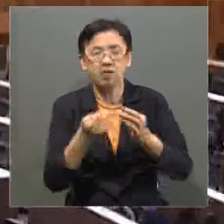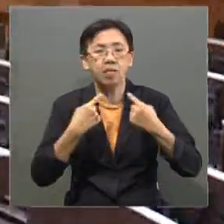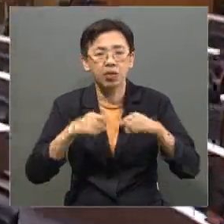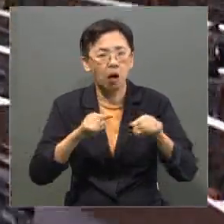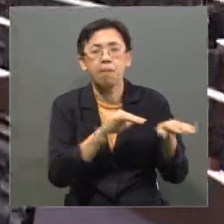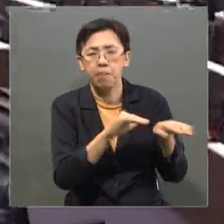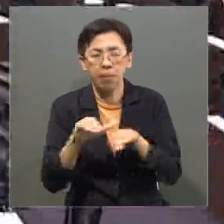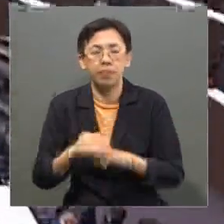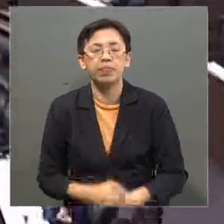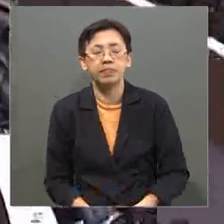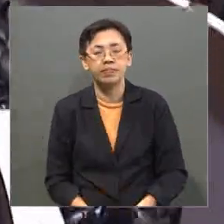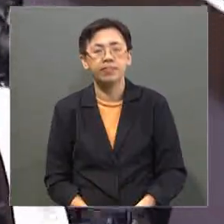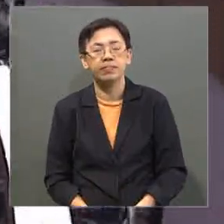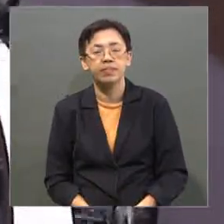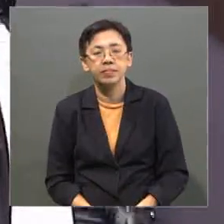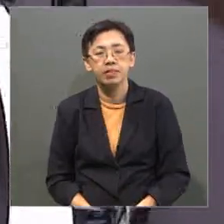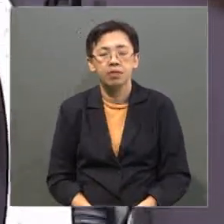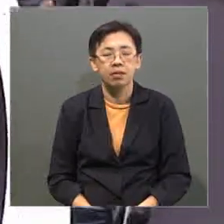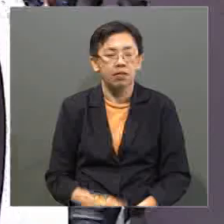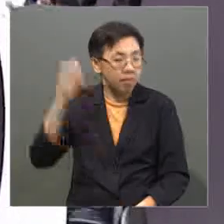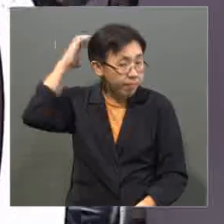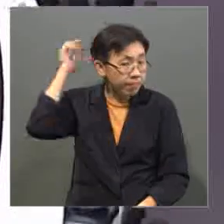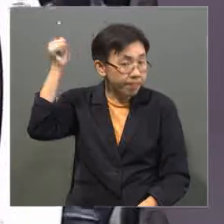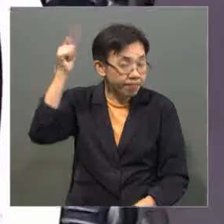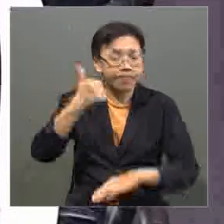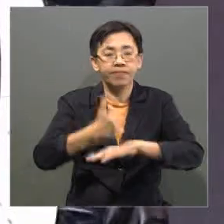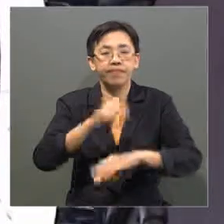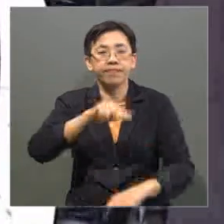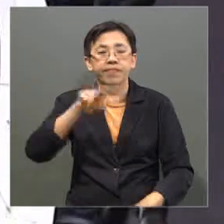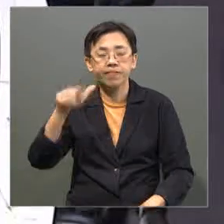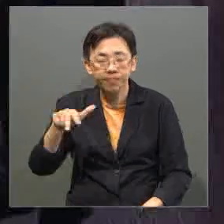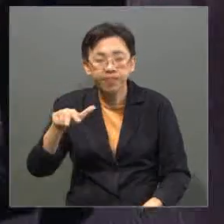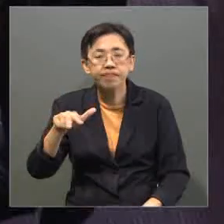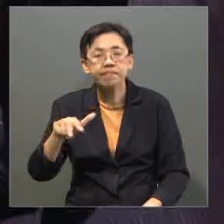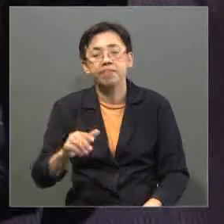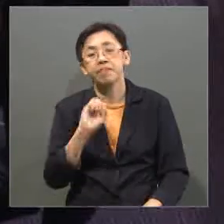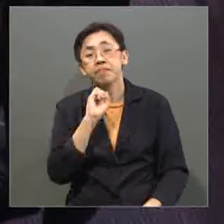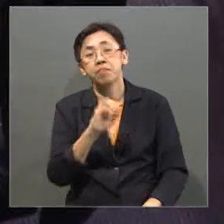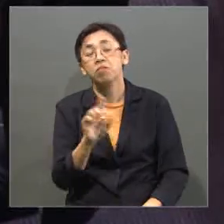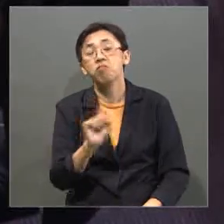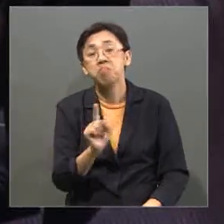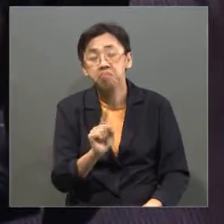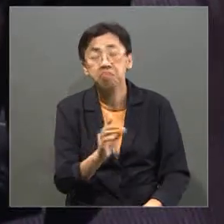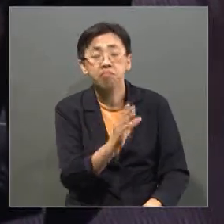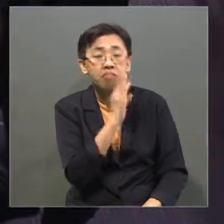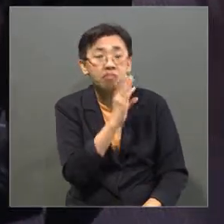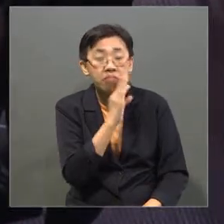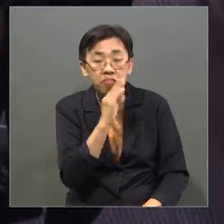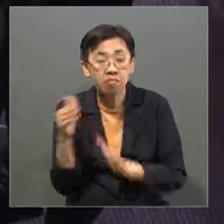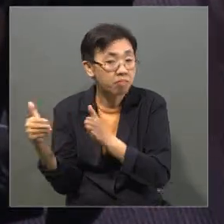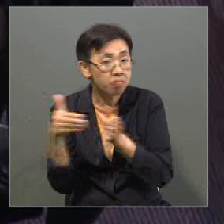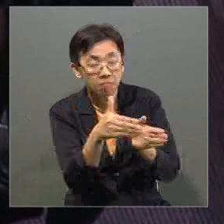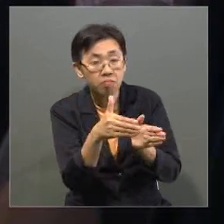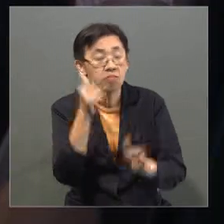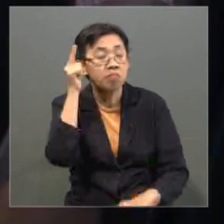ส่วนในกรณีที่ทางคุณแพทองธารชินวัตรหัวหน้าพรรคเพื่อไทยได้มีการออกมาระบุนะครับว่าถ้าเกิดมีการกล่าวพาดพิงไป